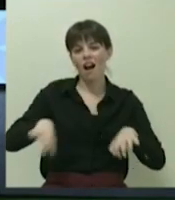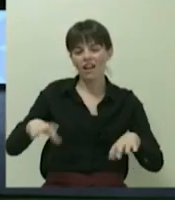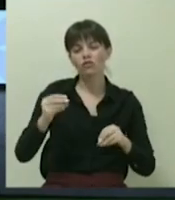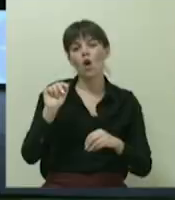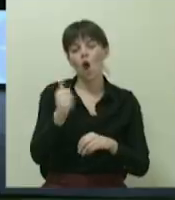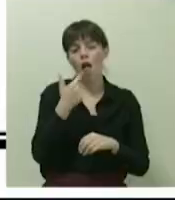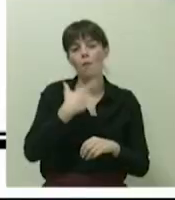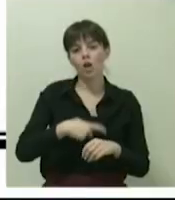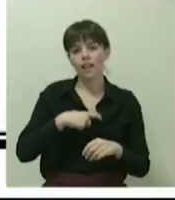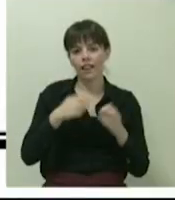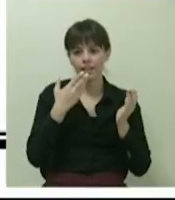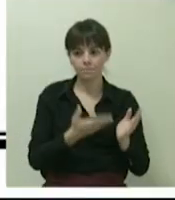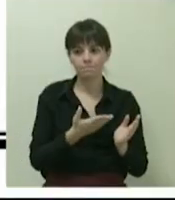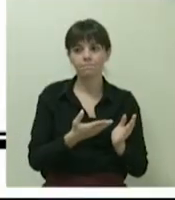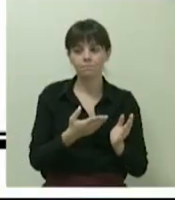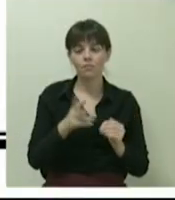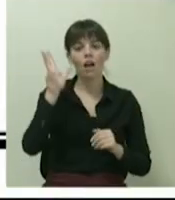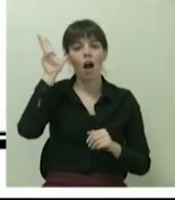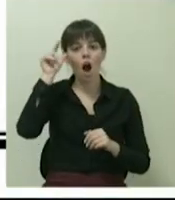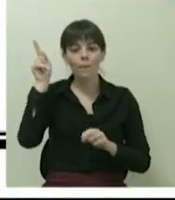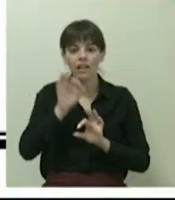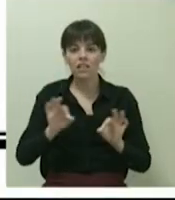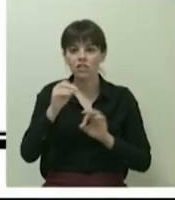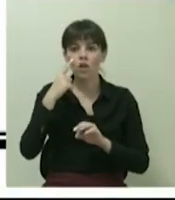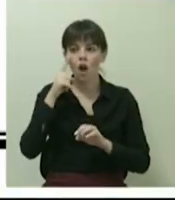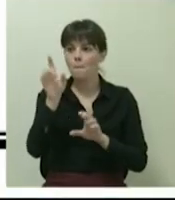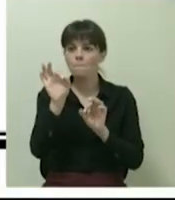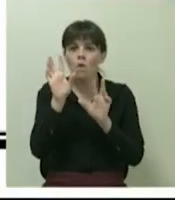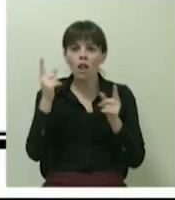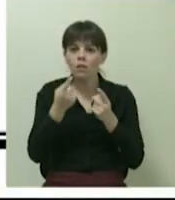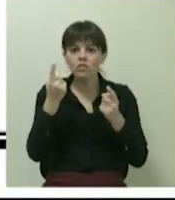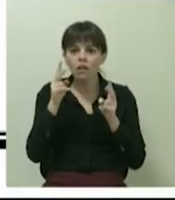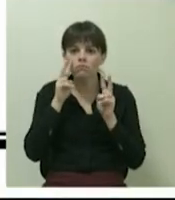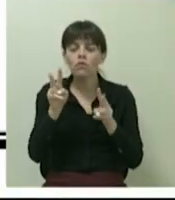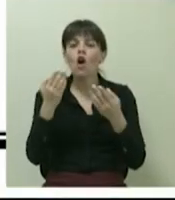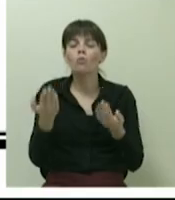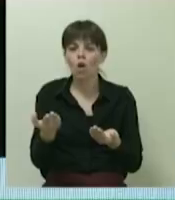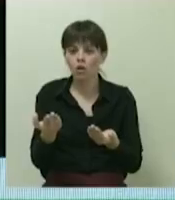önemli özelliklerimizden. Yani Amerika'da hiç kimse bu ekranla karşılaşmıyor.